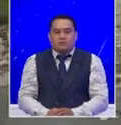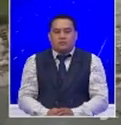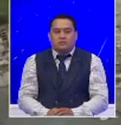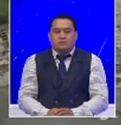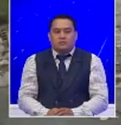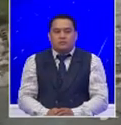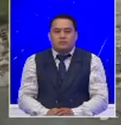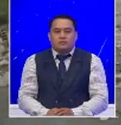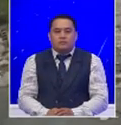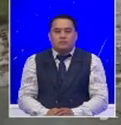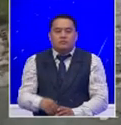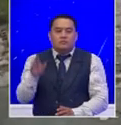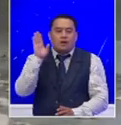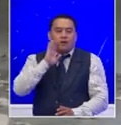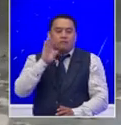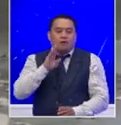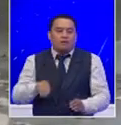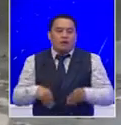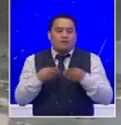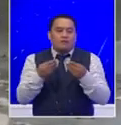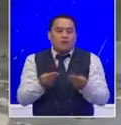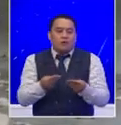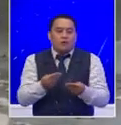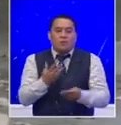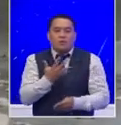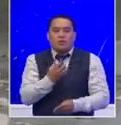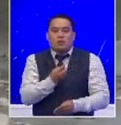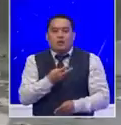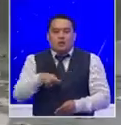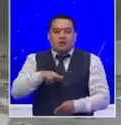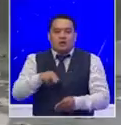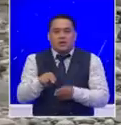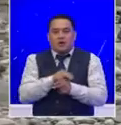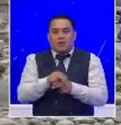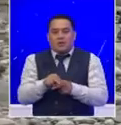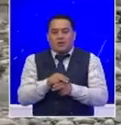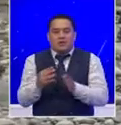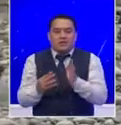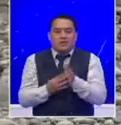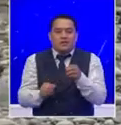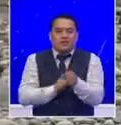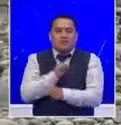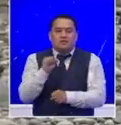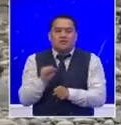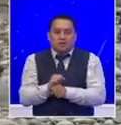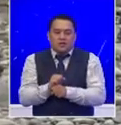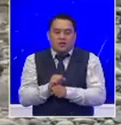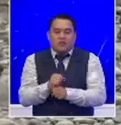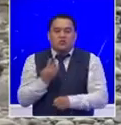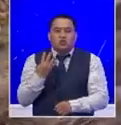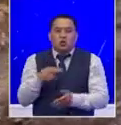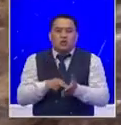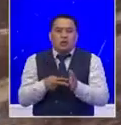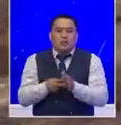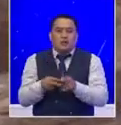и прохода воды из областного бюджета выделено около 1,5 миллиарда тенге на капитальный ремонт 9 гидротехнических сооружений. На 4 из них